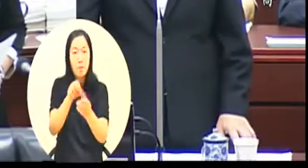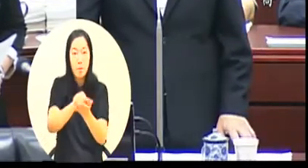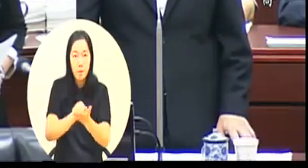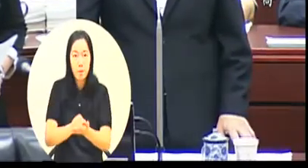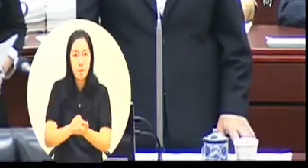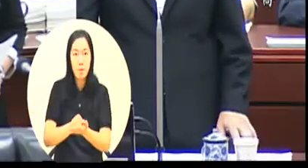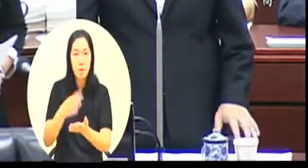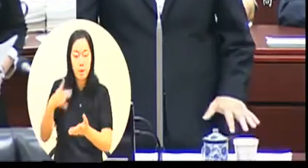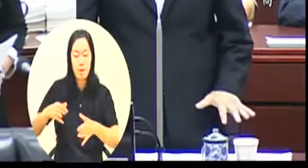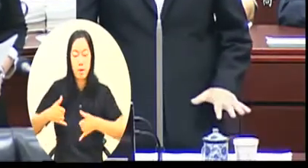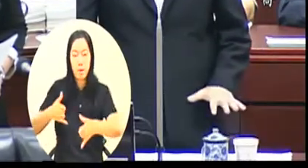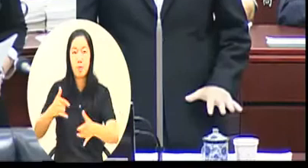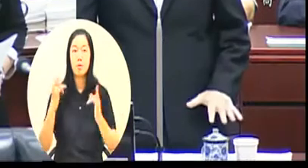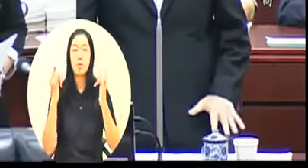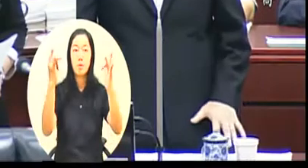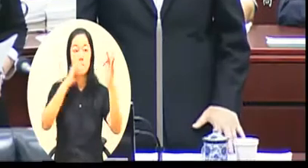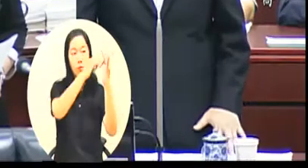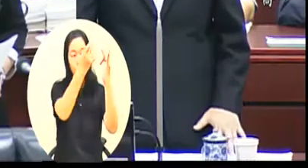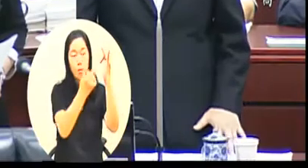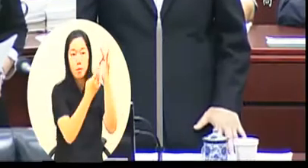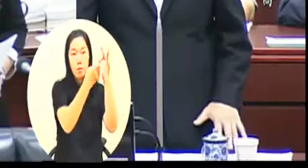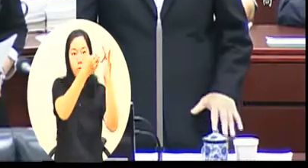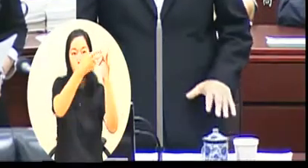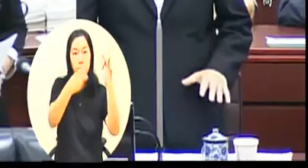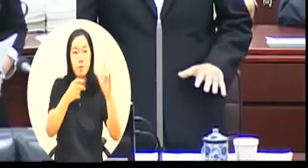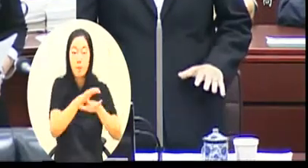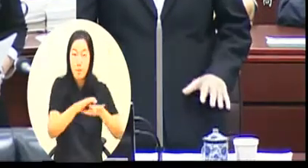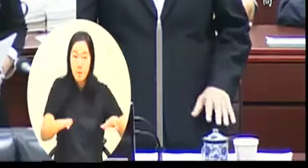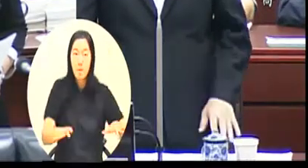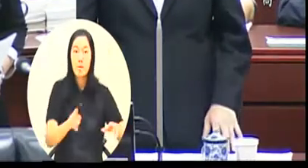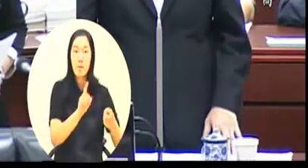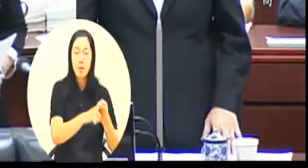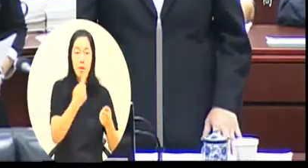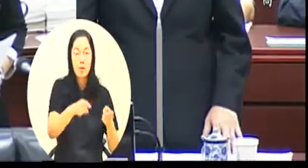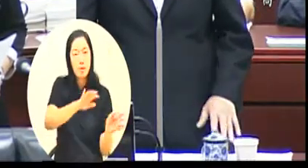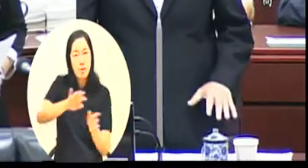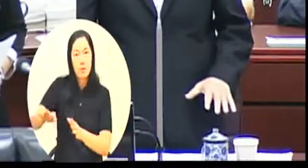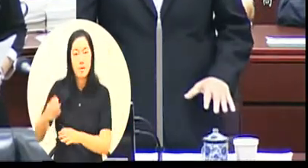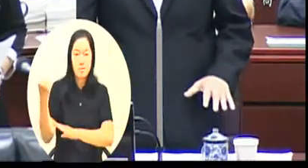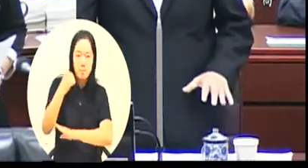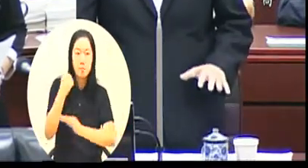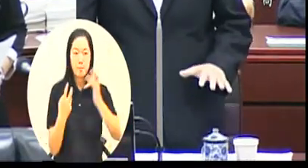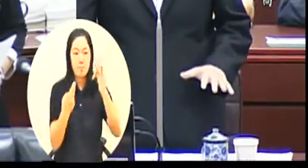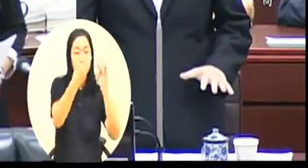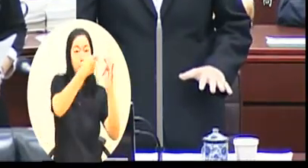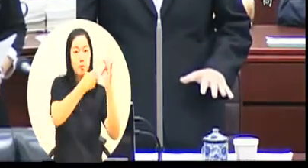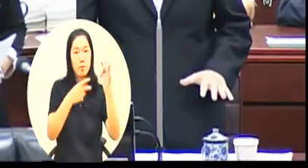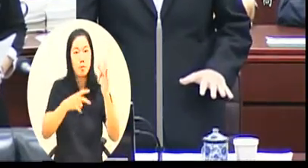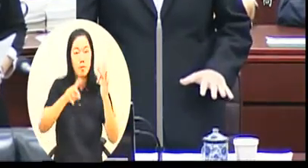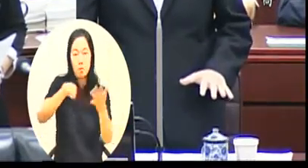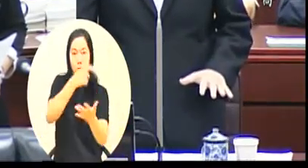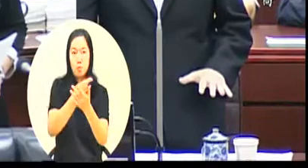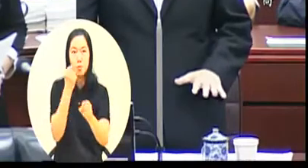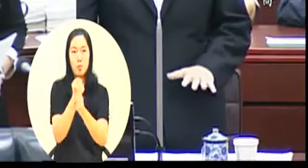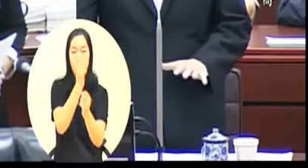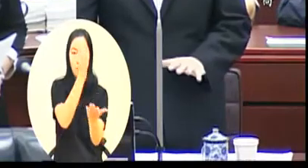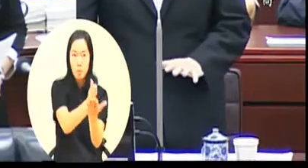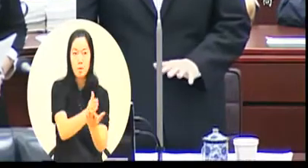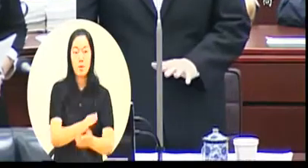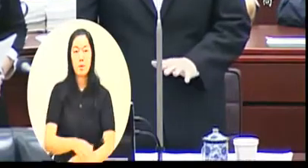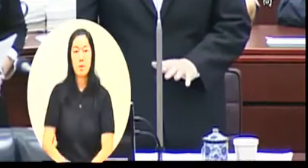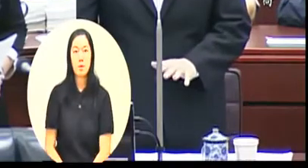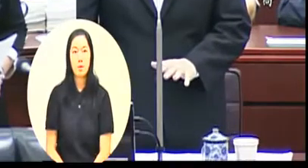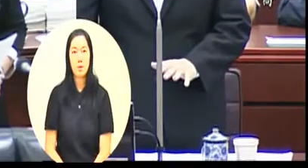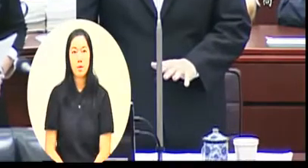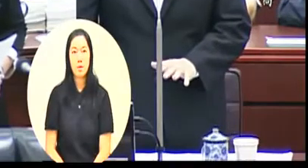修剪的部分，我们除了安全之外，我们对强剪的部分已经全面禁止，只有我们